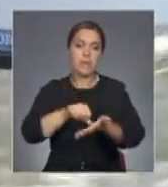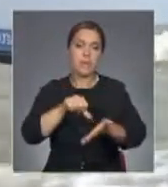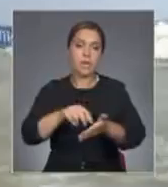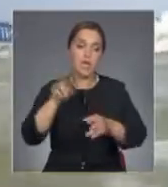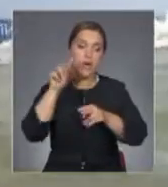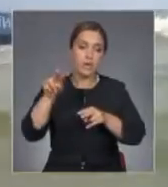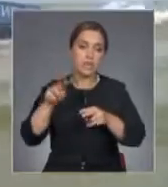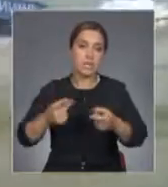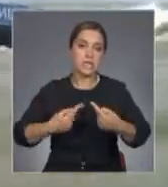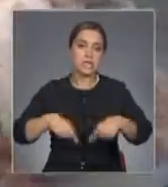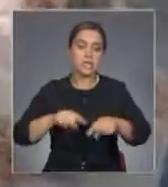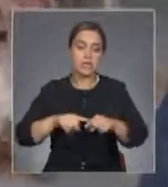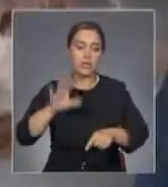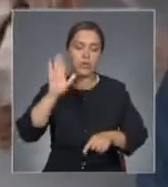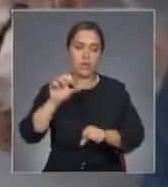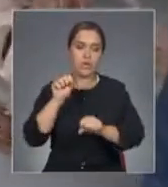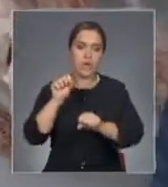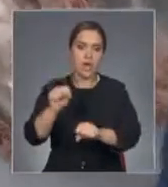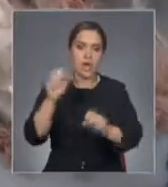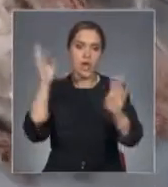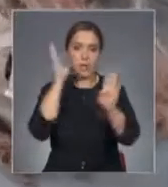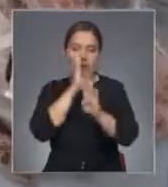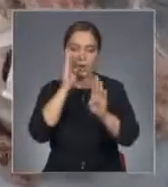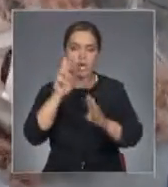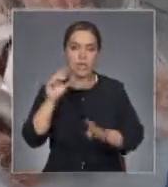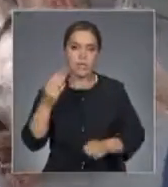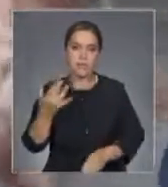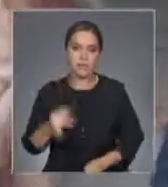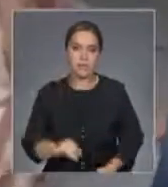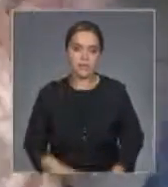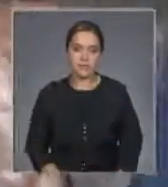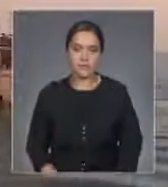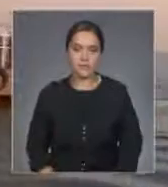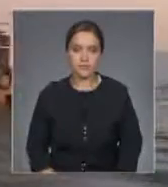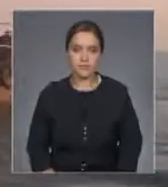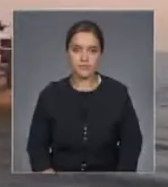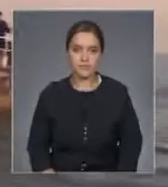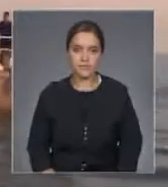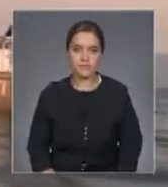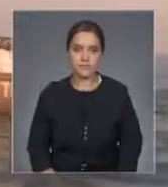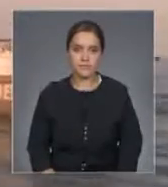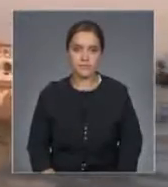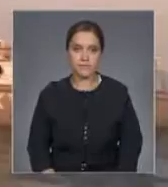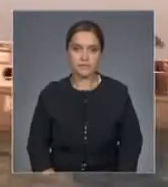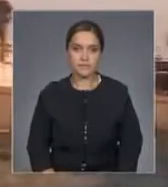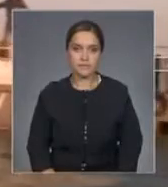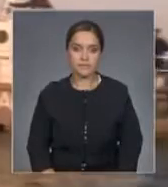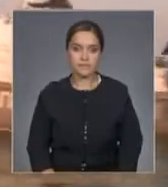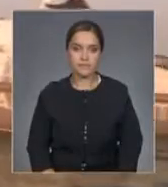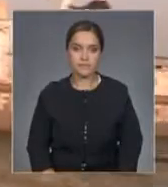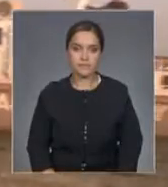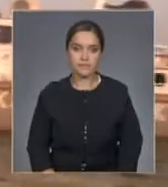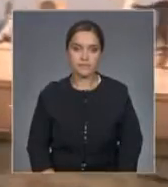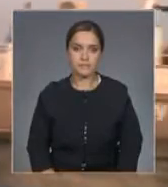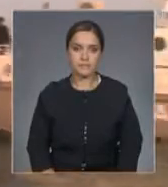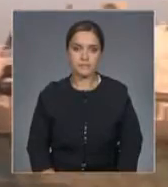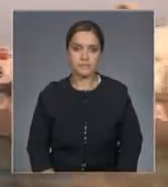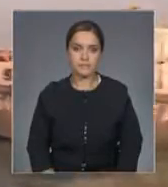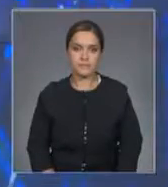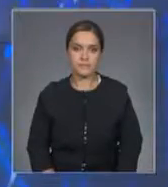контролирующих структур, призванных охранять природные запасы Каспия. Виктор Сутягин, Амантай Матенов, Атрау, 24КЗ.